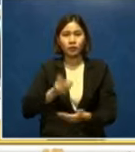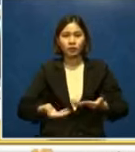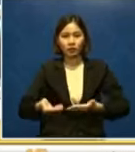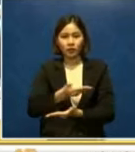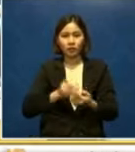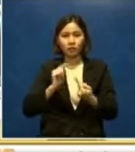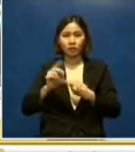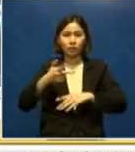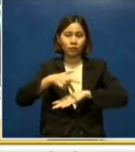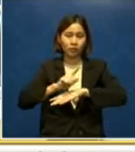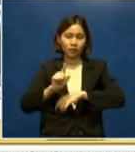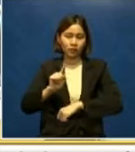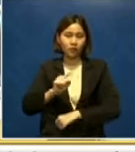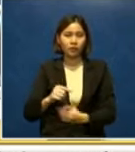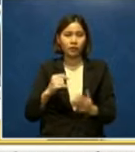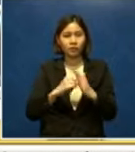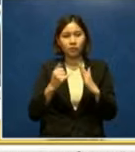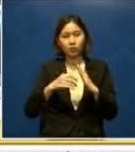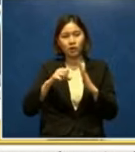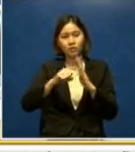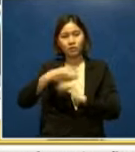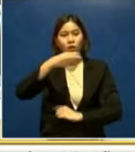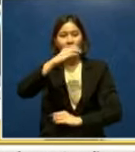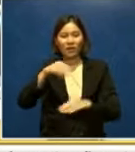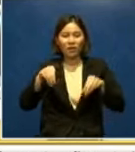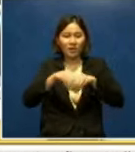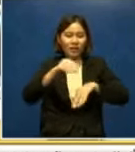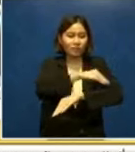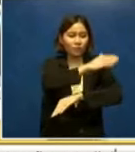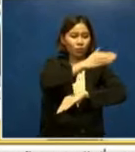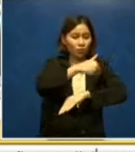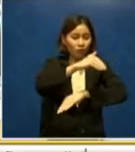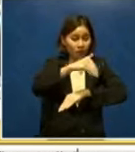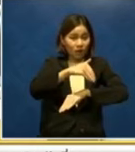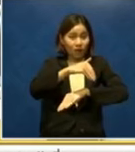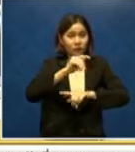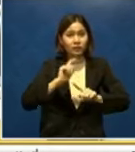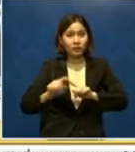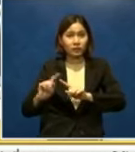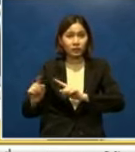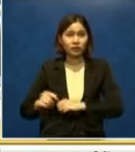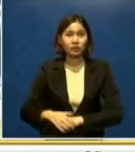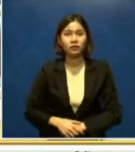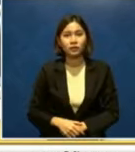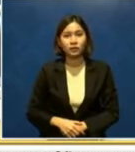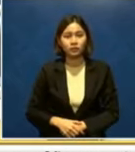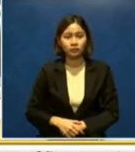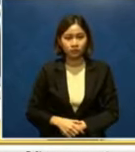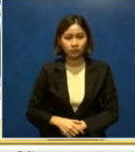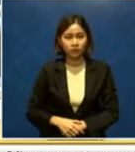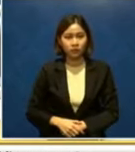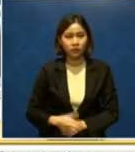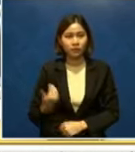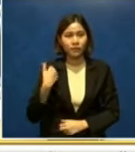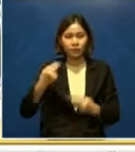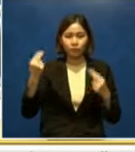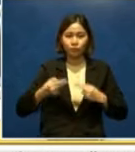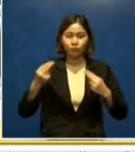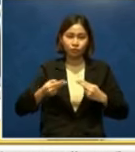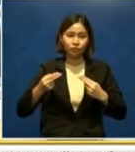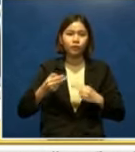ประธานจังหวัดสระแก้วเป็นจังหวัดชายแดนครับแล้วเป็นจังหวัดที่มีศึกสงครามมา